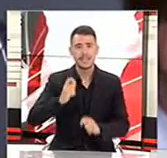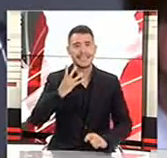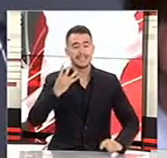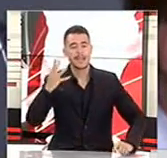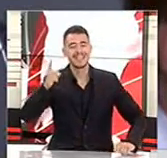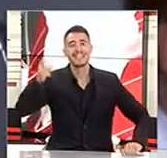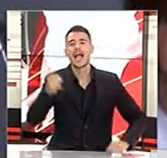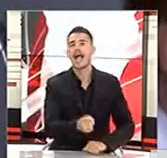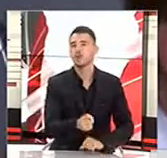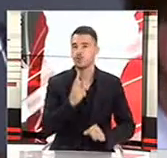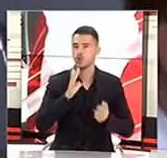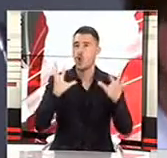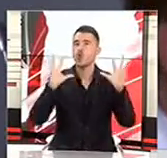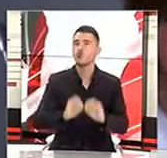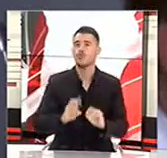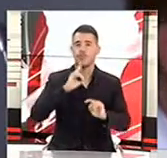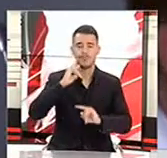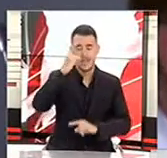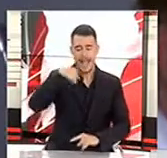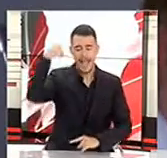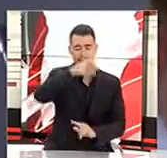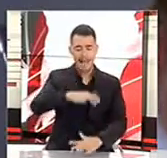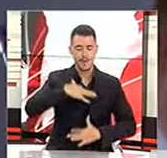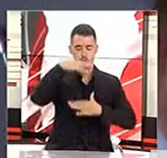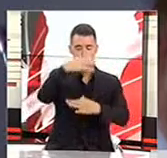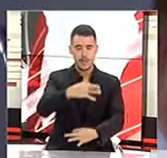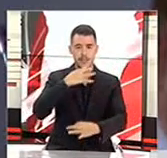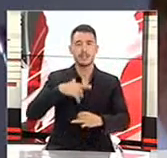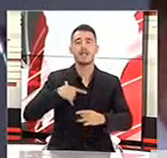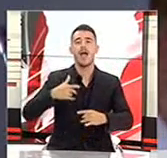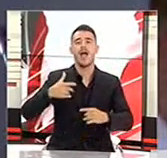4-5% όσον αφορά στην εκπροσώπηση στα δημοτικά συμβούλια?